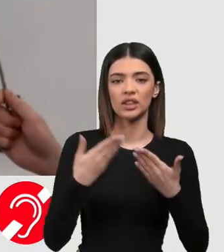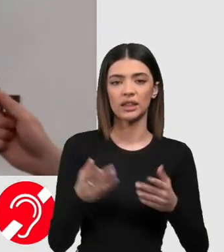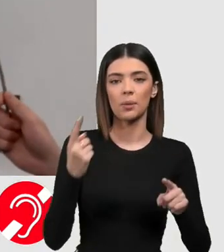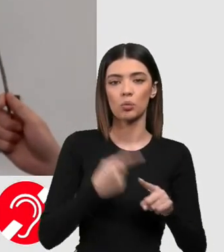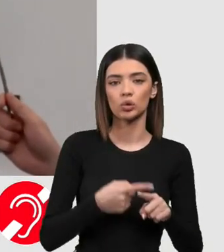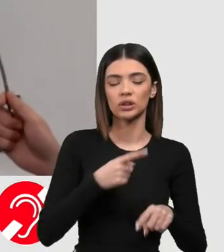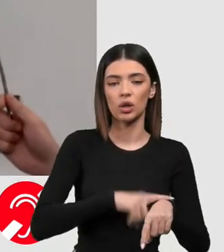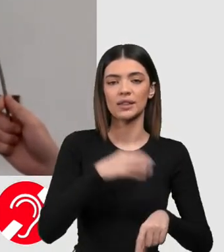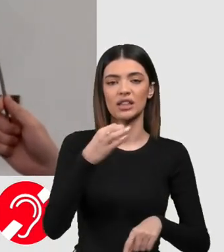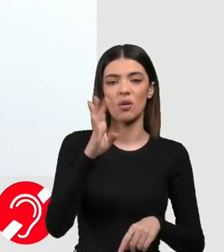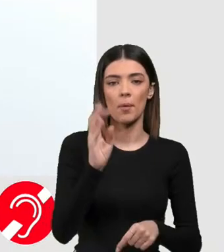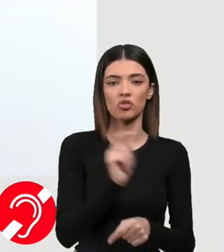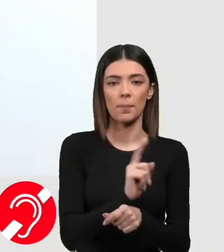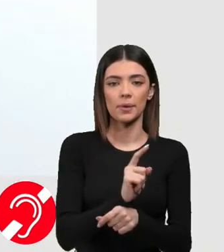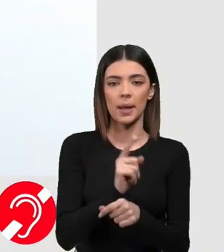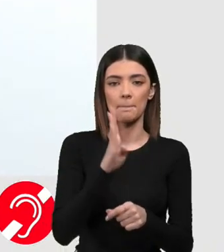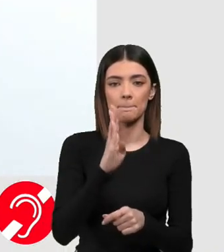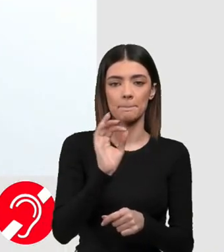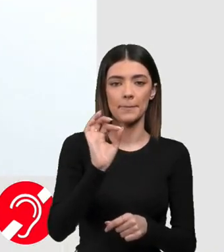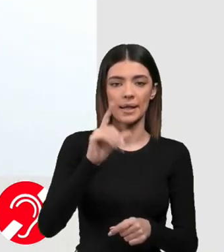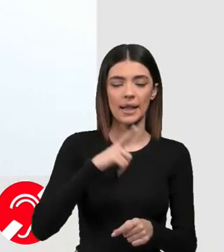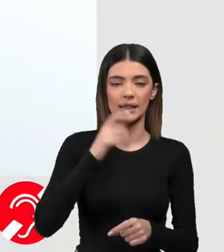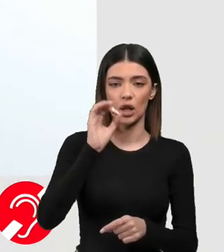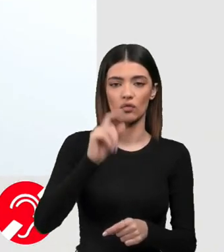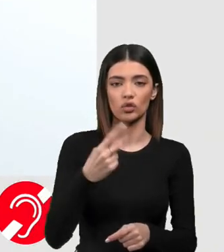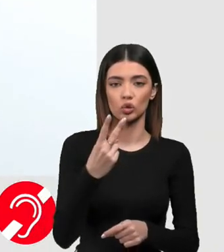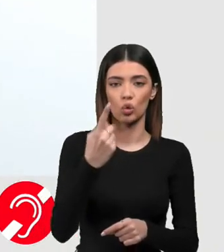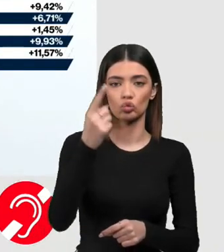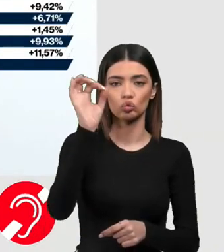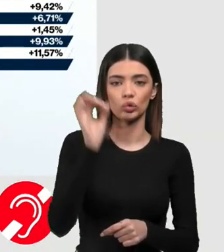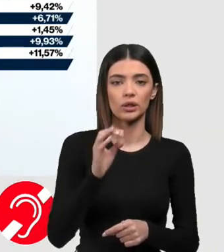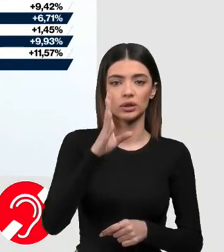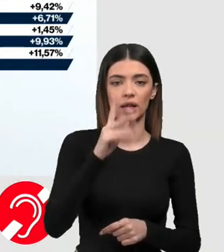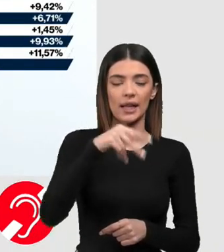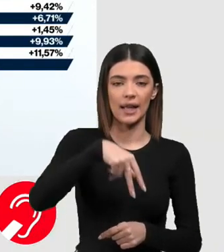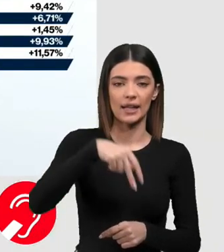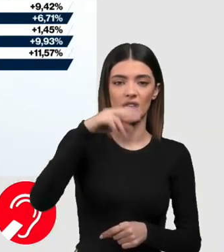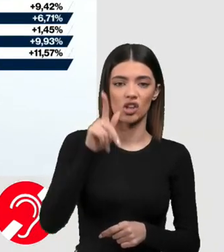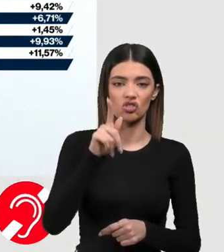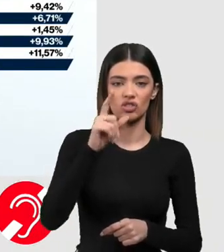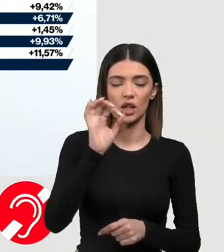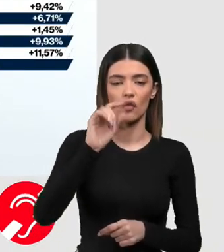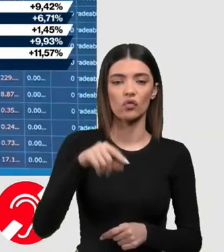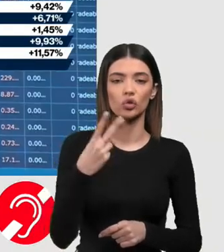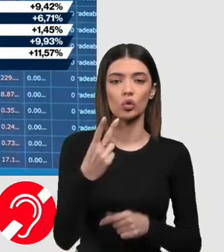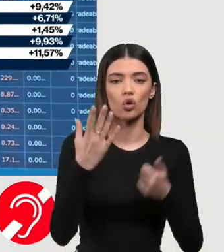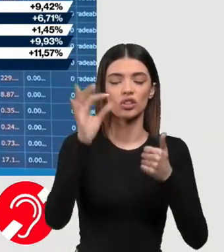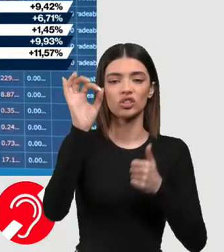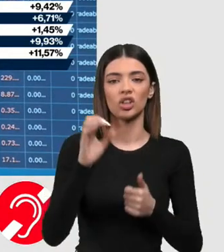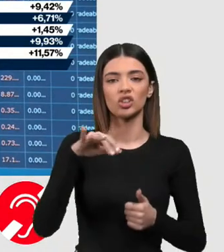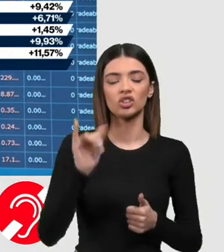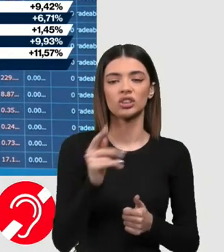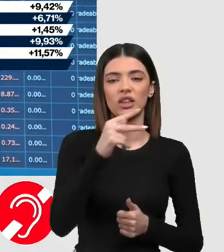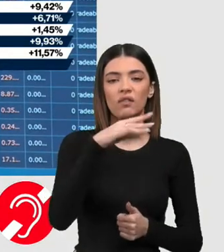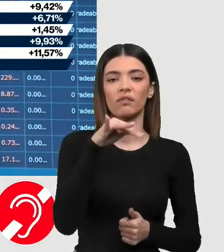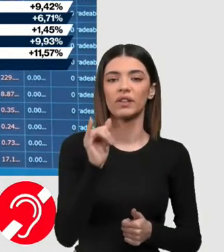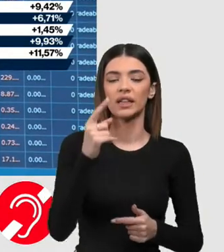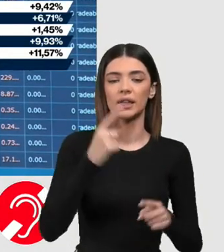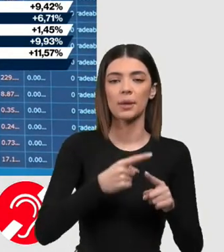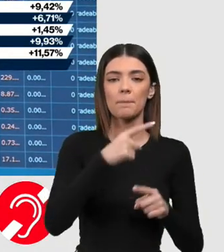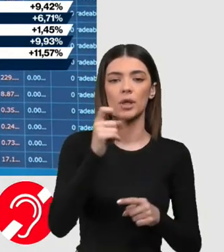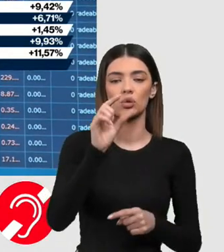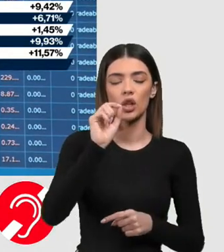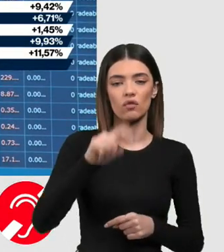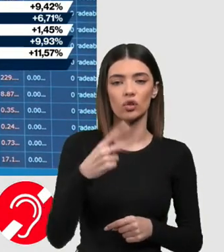astăzi pe plus. La ora 10.40, indicele principal BET se aprecia cu 0,21%, BTNG creștea cu 0,26%, iar BETFI